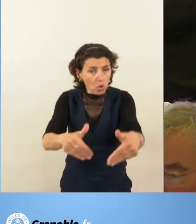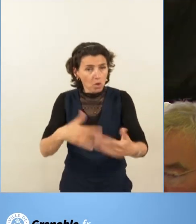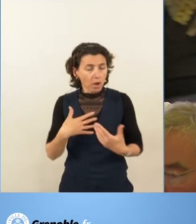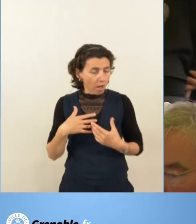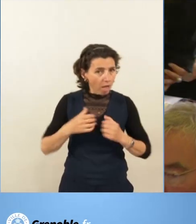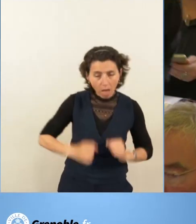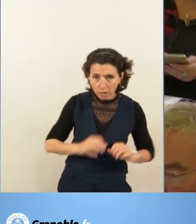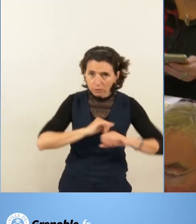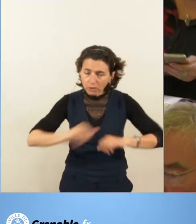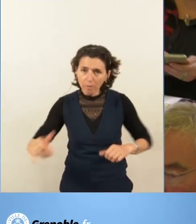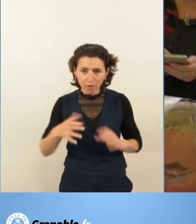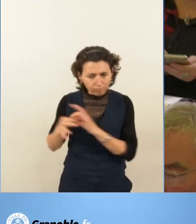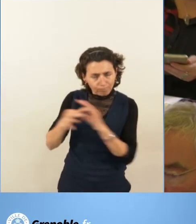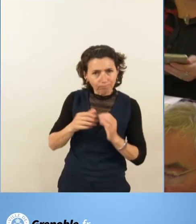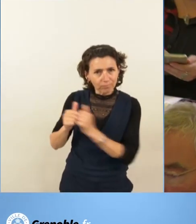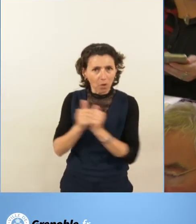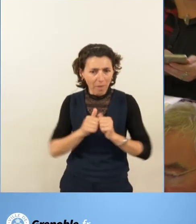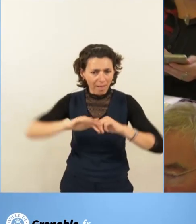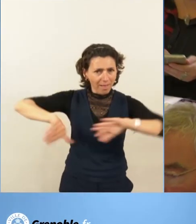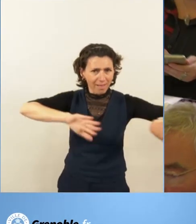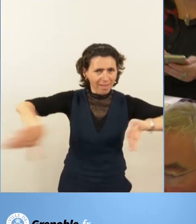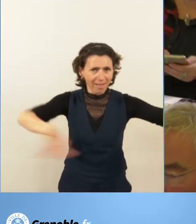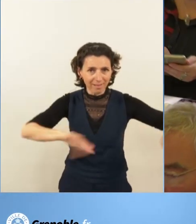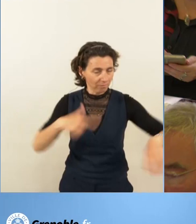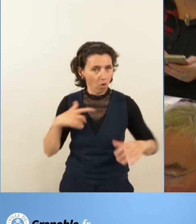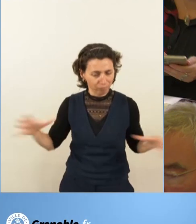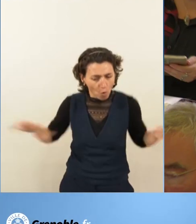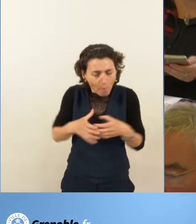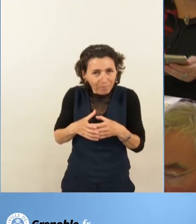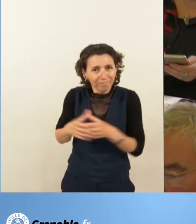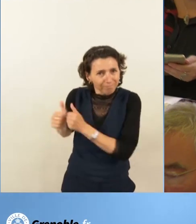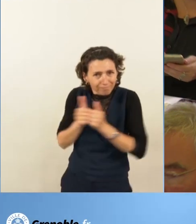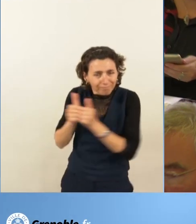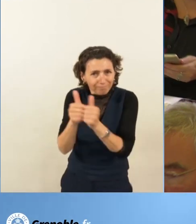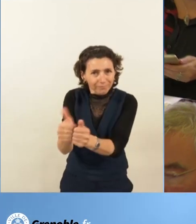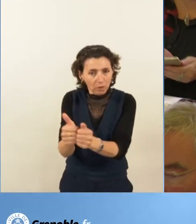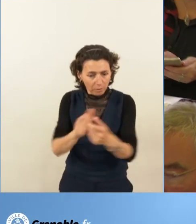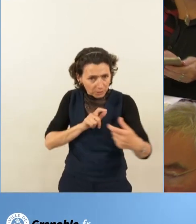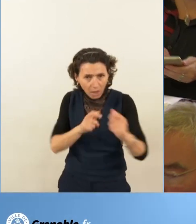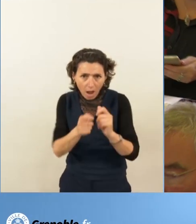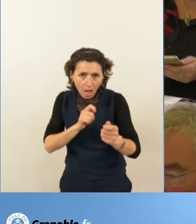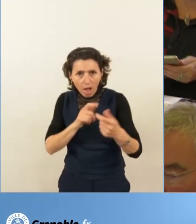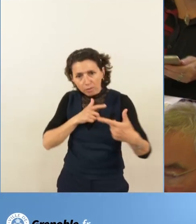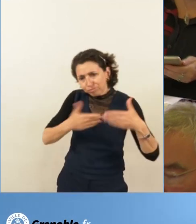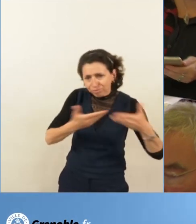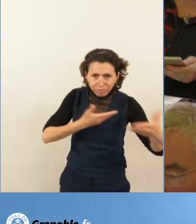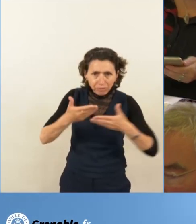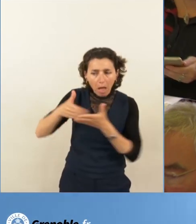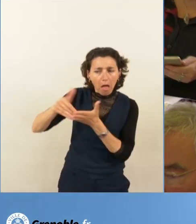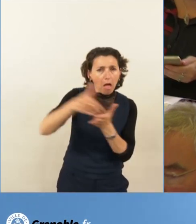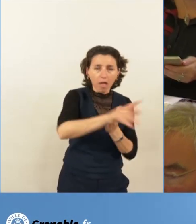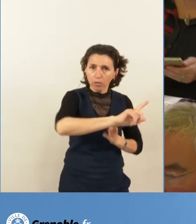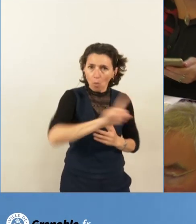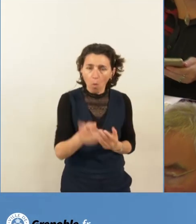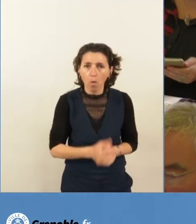de rassembler plutôt que de diviser avec l'envie de dialoguer plutôt que d'exclure avec l'envie sans cesse d'être sur le